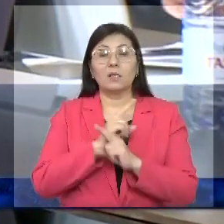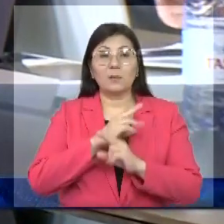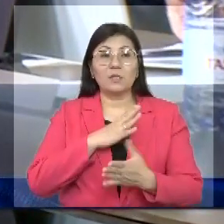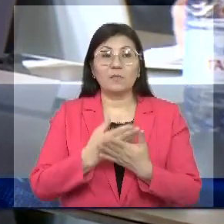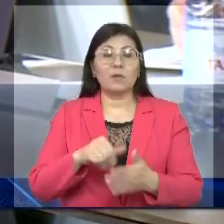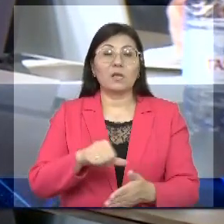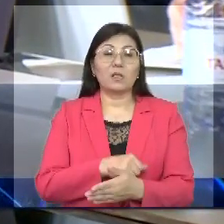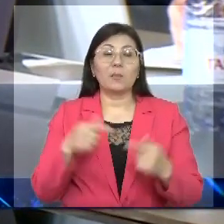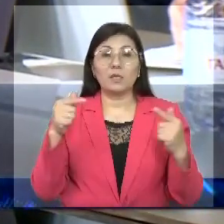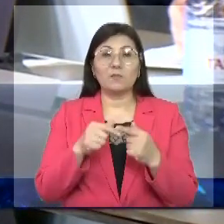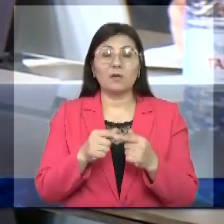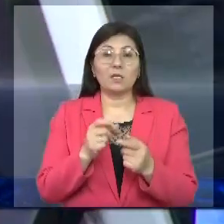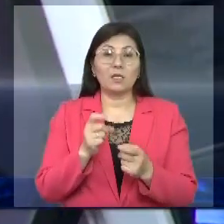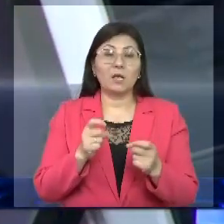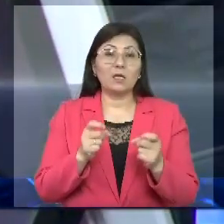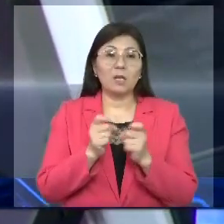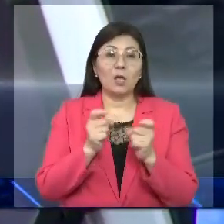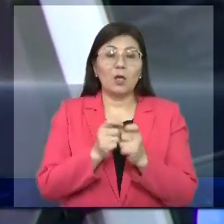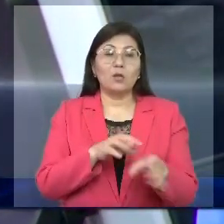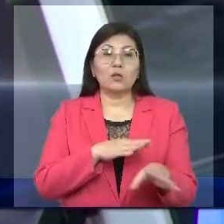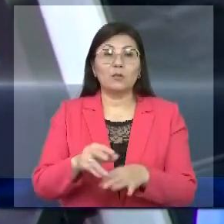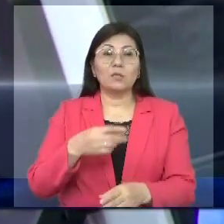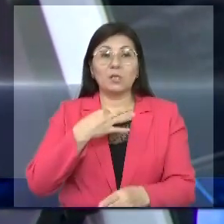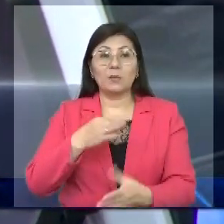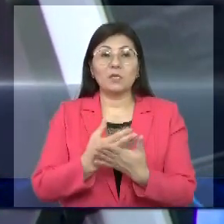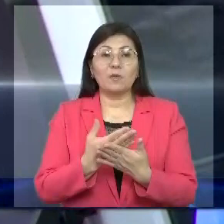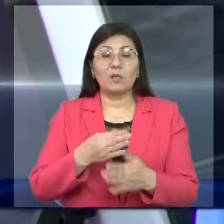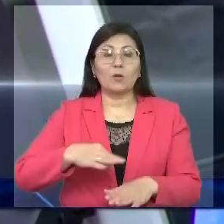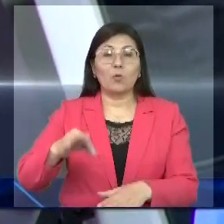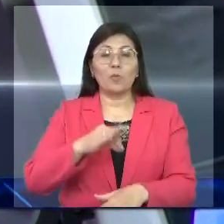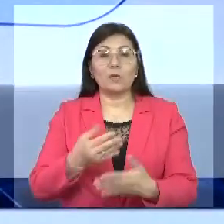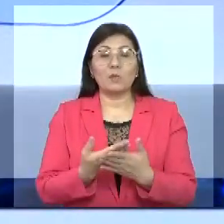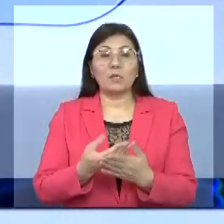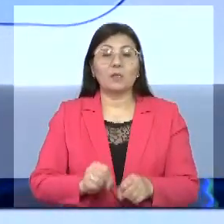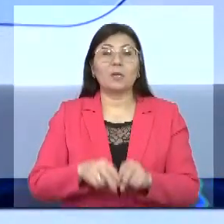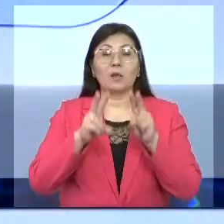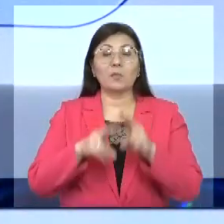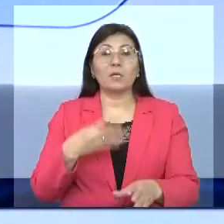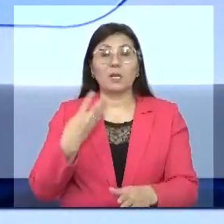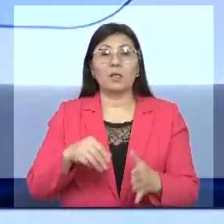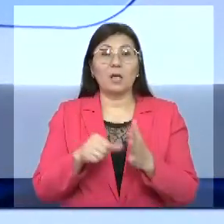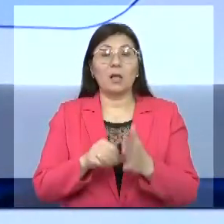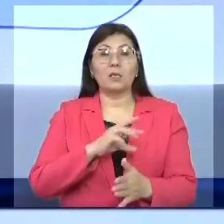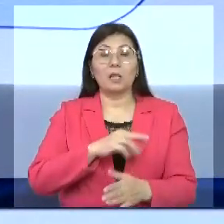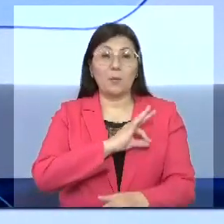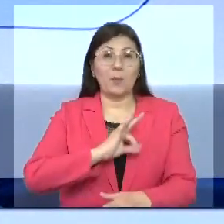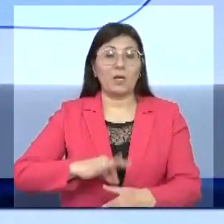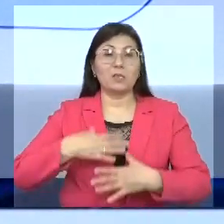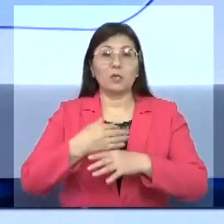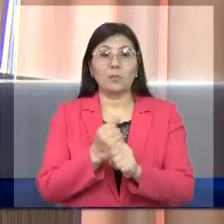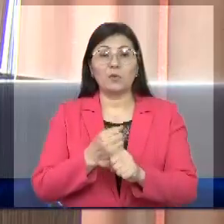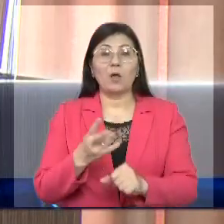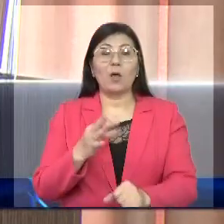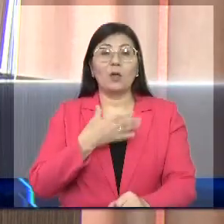нашақорлық, есірткіге қарсы күрес жұмыстары да айтылды. Облыс аумағында былтырғыға қарағанда биыл қылмыс 46,13 пайызға төмендеген.